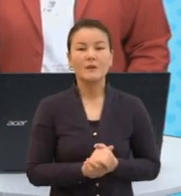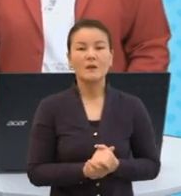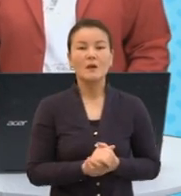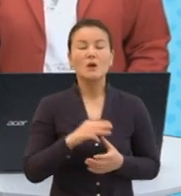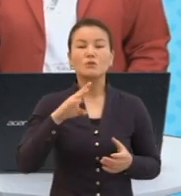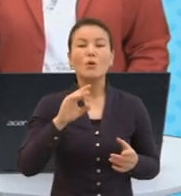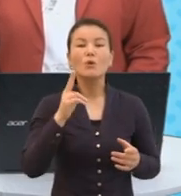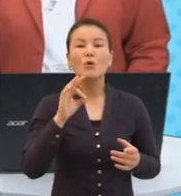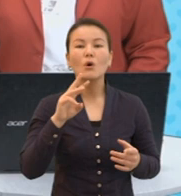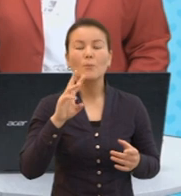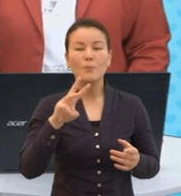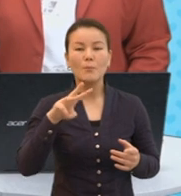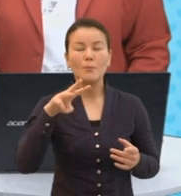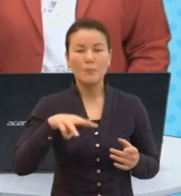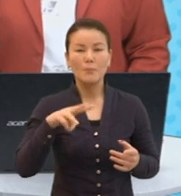Такамбаев,